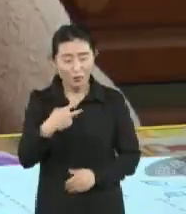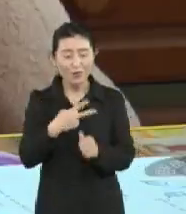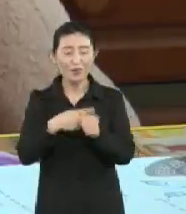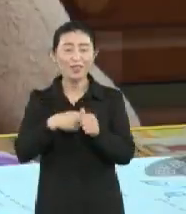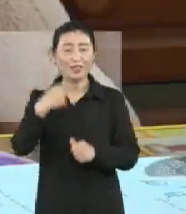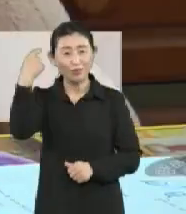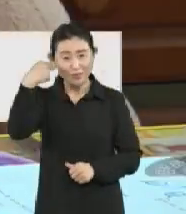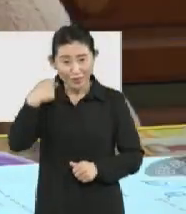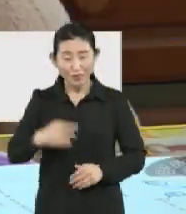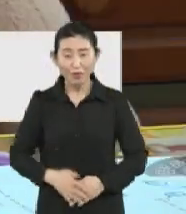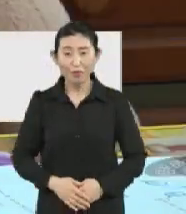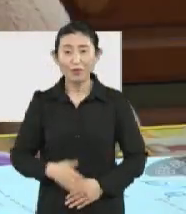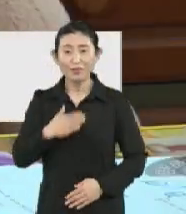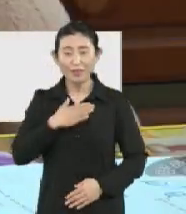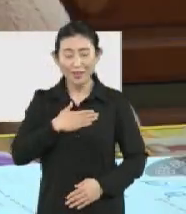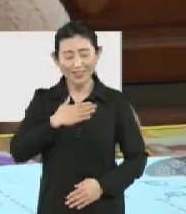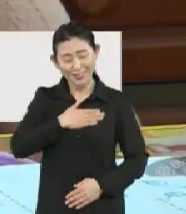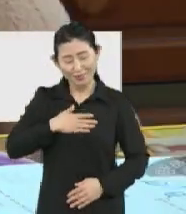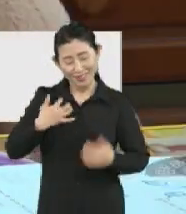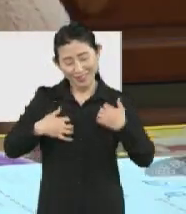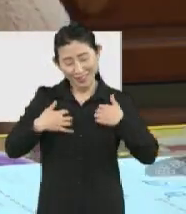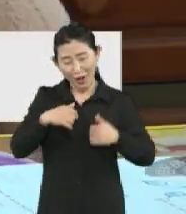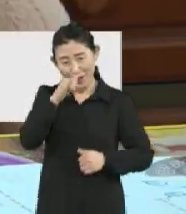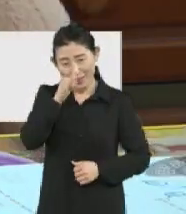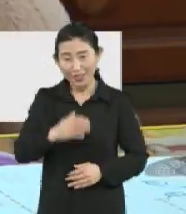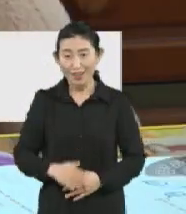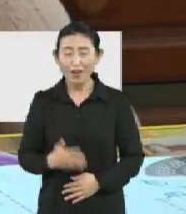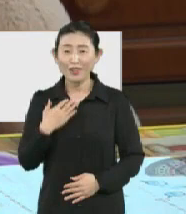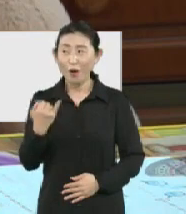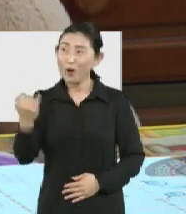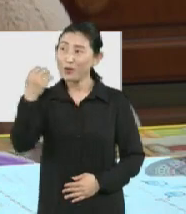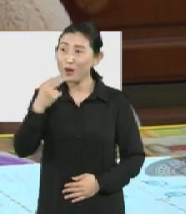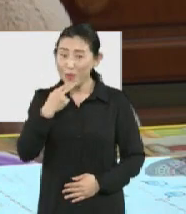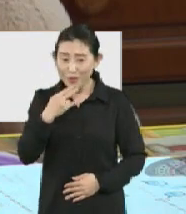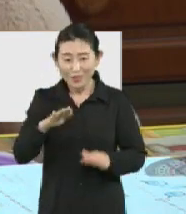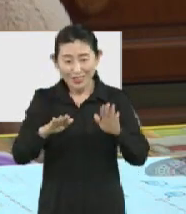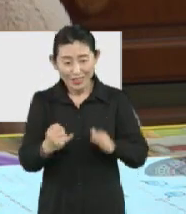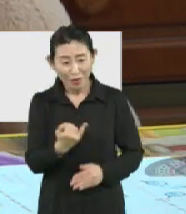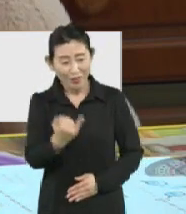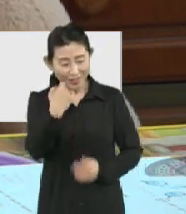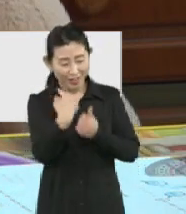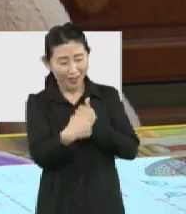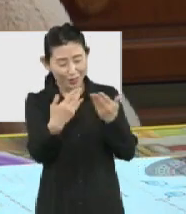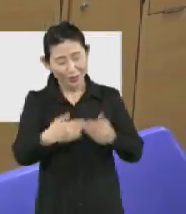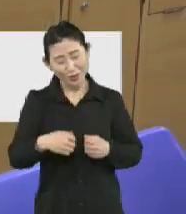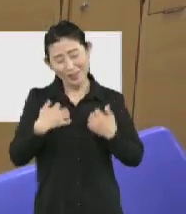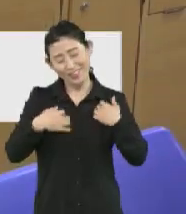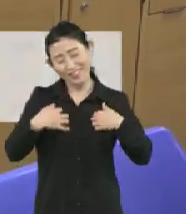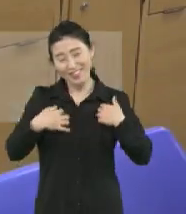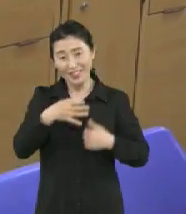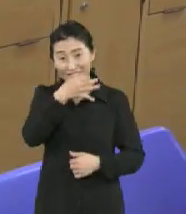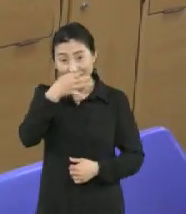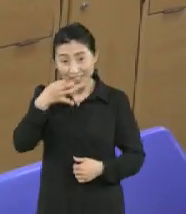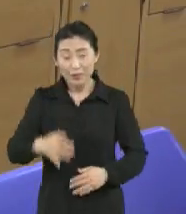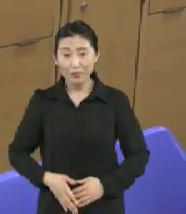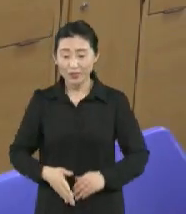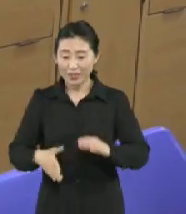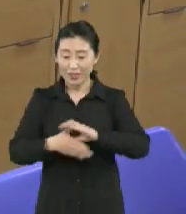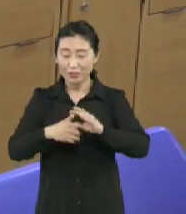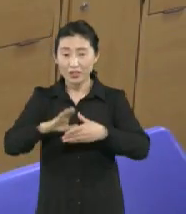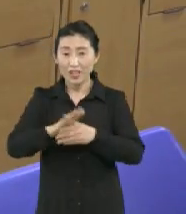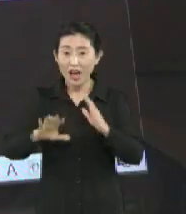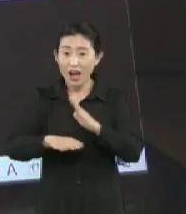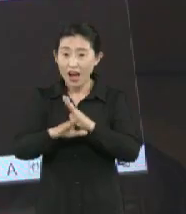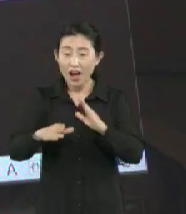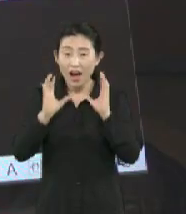기분이 좋고 언니를 꼭 갖고 싶었는데 지금 이렇게 하니까 좋아요. 다문화 가정